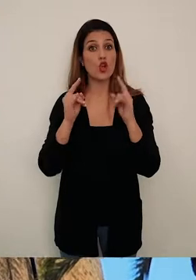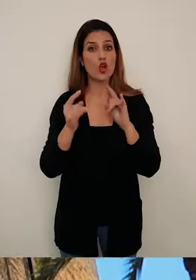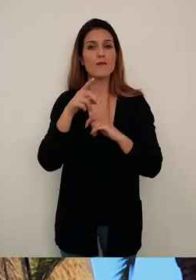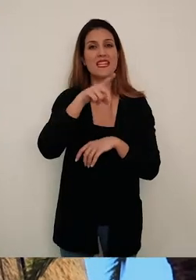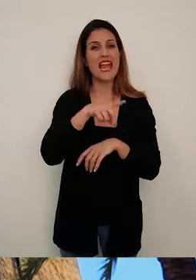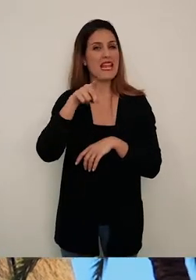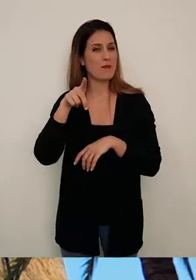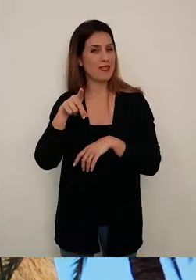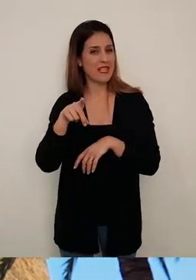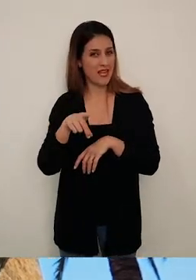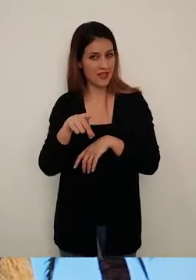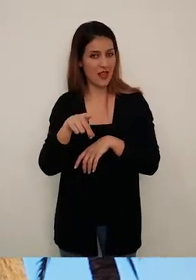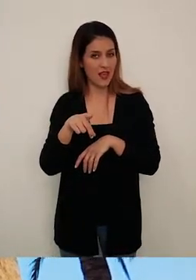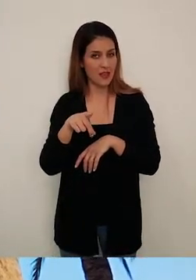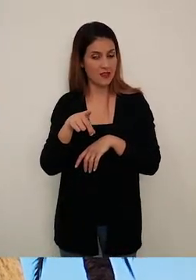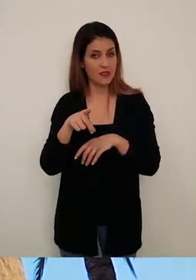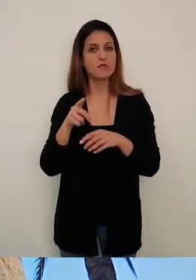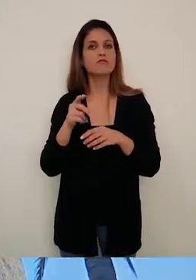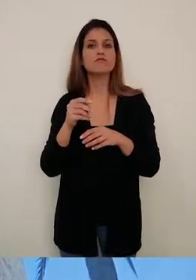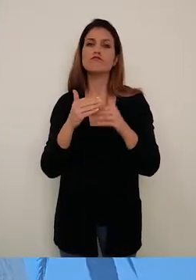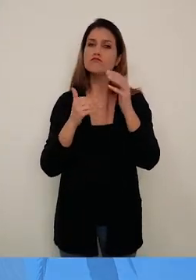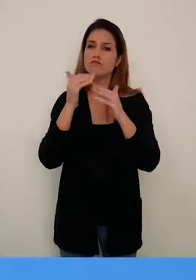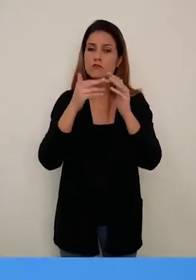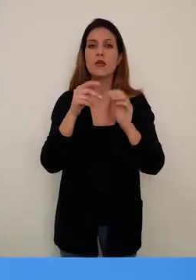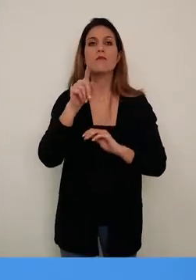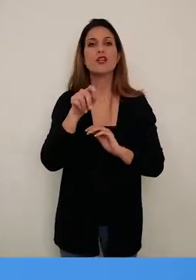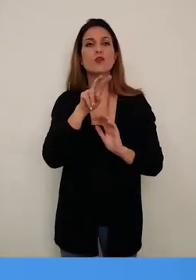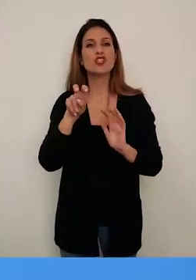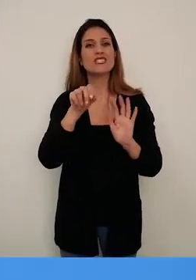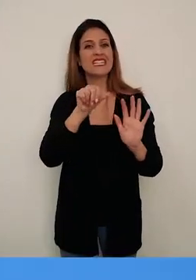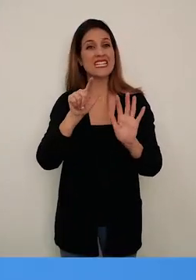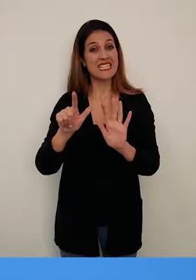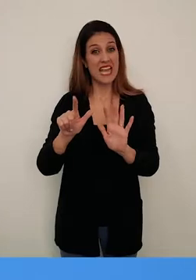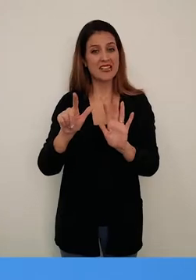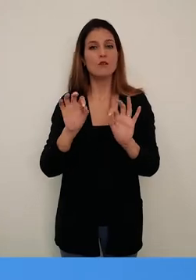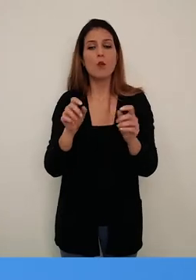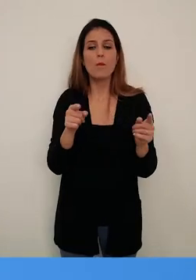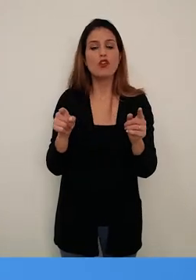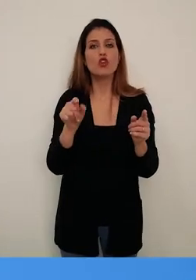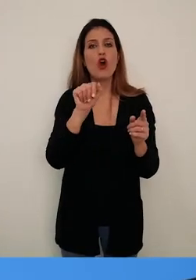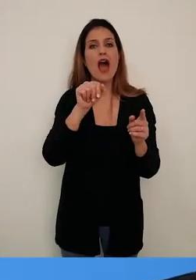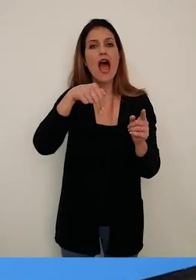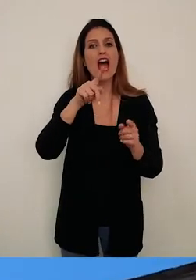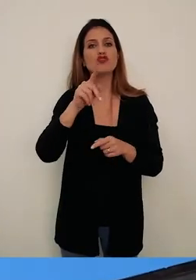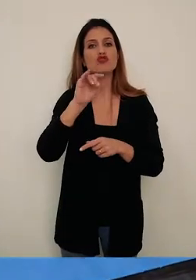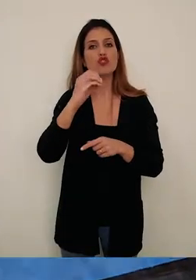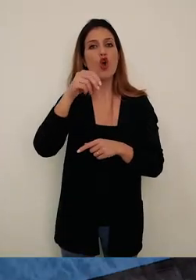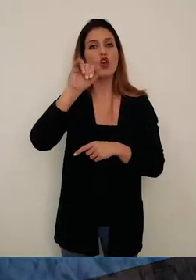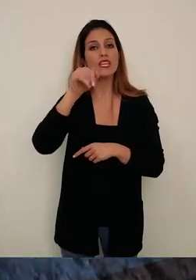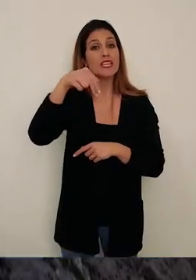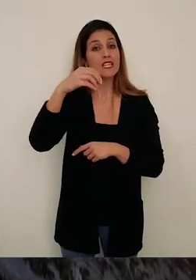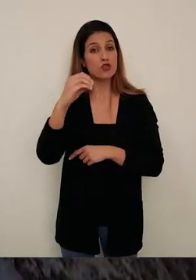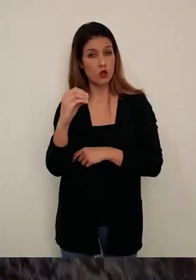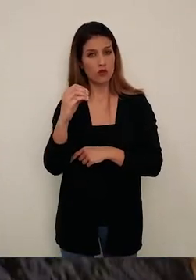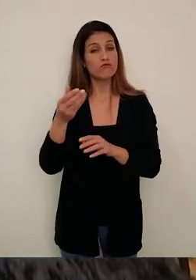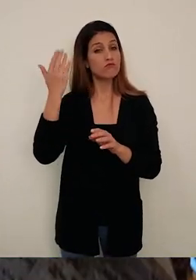La torre Pinelli-Pignatelli venne realizzata nel 1267 sotto il periodo angioino. All'epoca